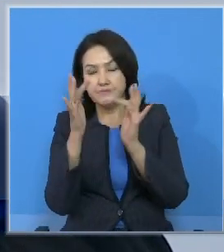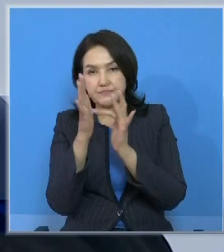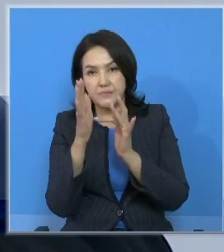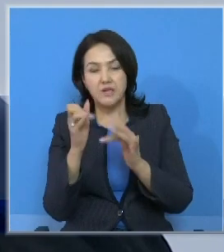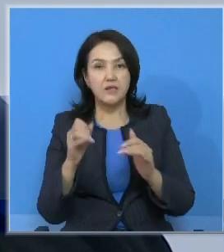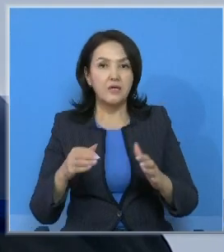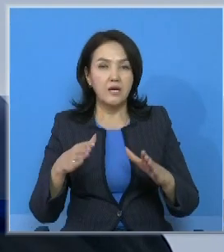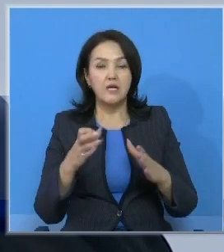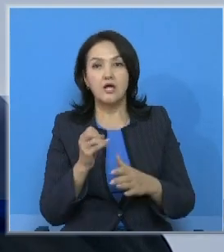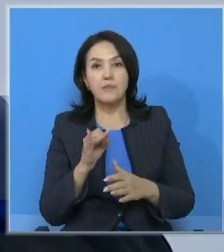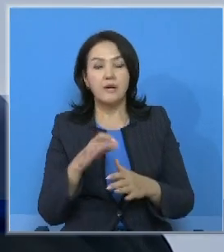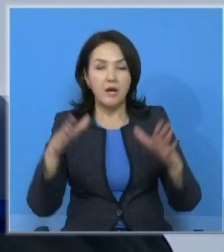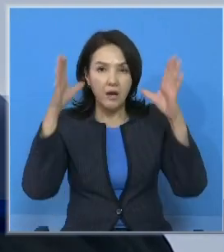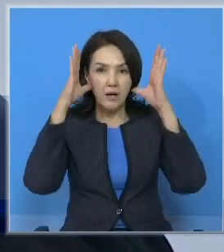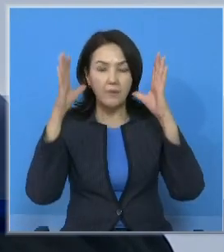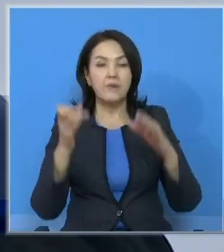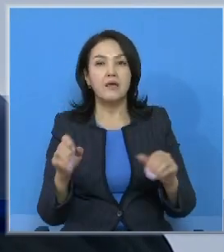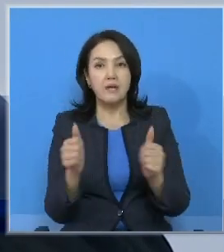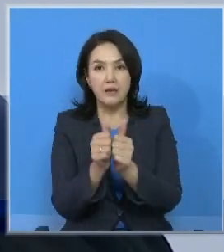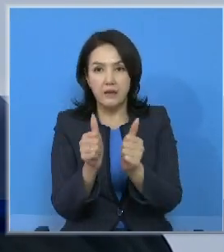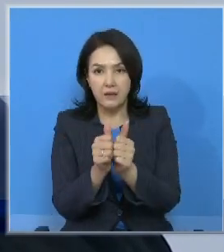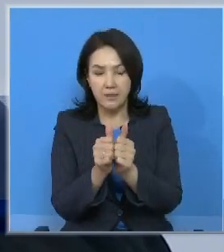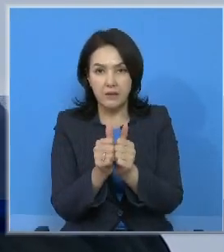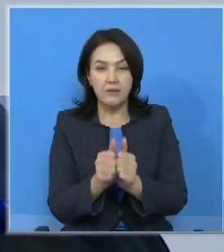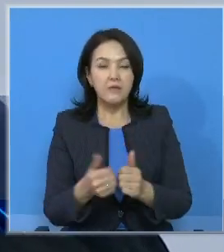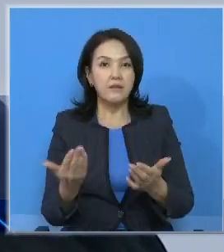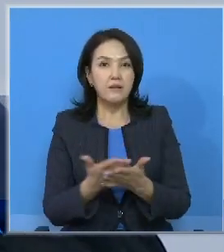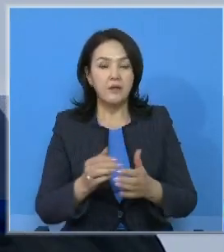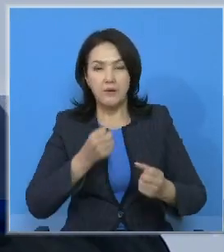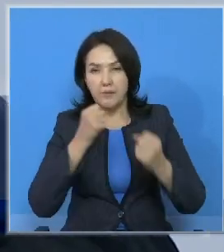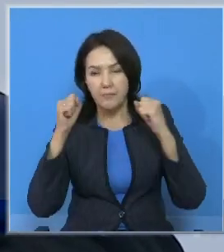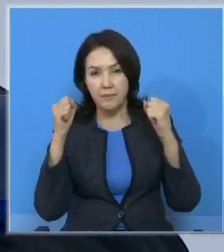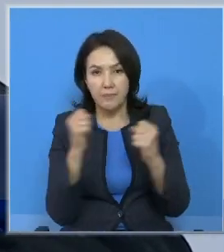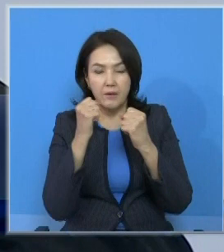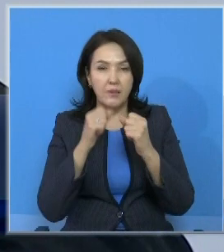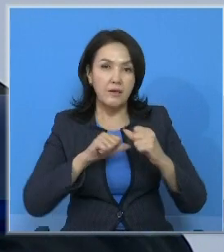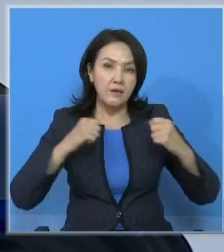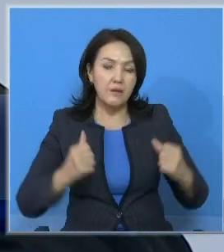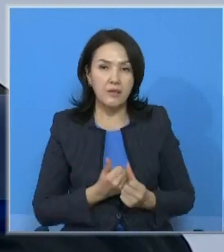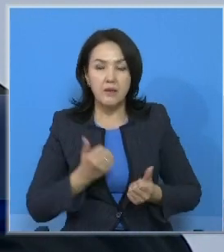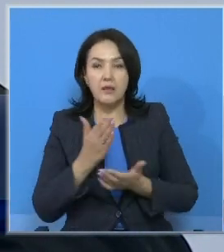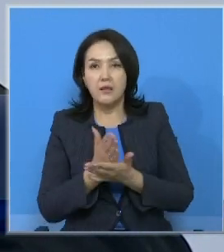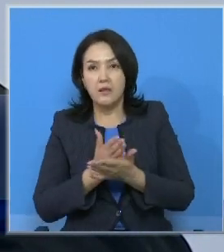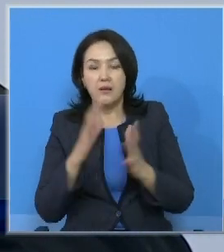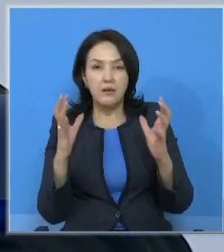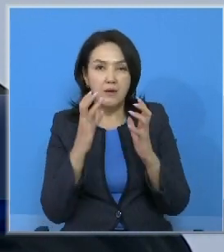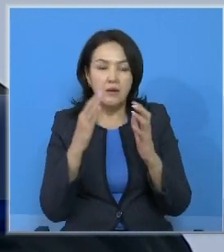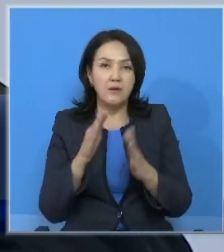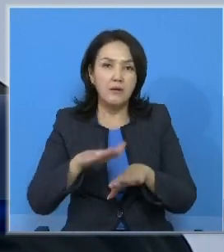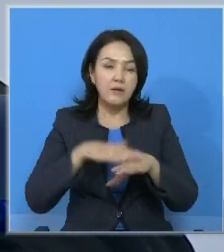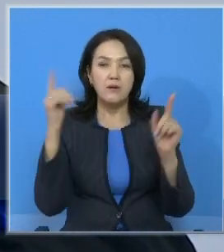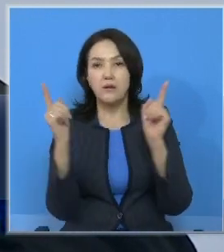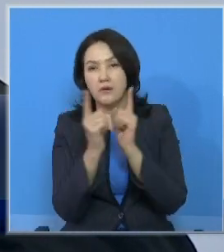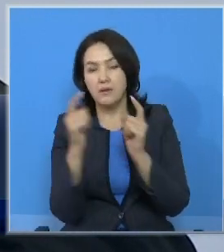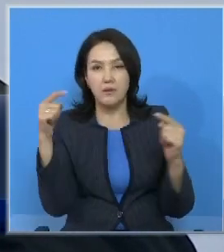католический костел и мусульманскую мечеть. Даже в лютые морозы сердца священнослужителей иногда согревают добрые встречи